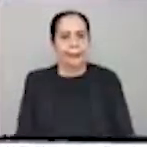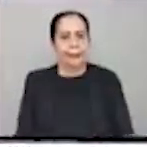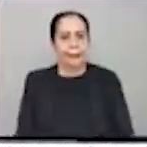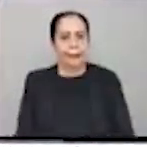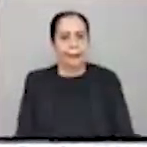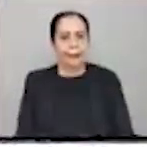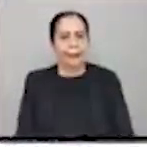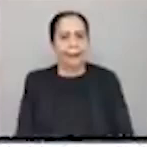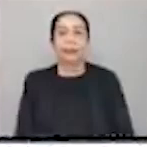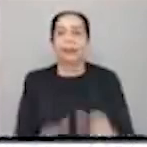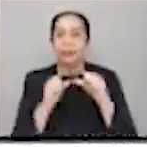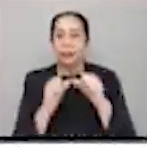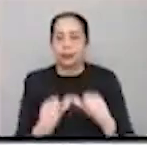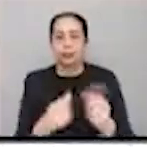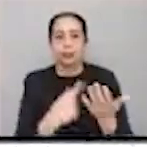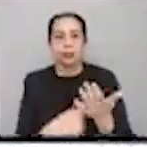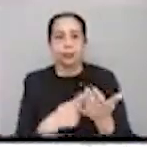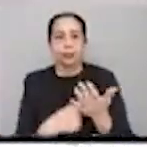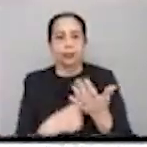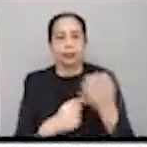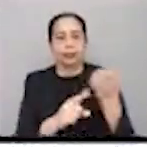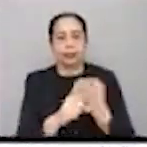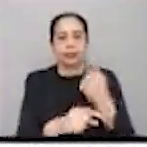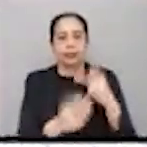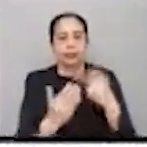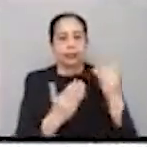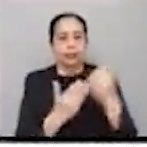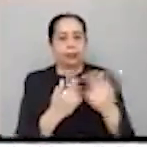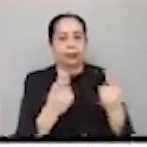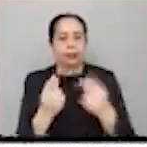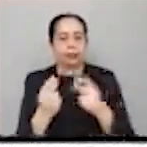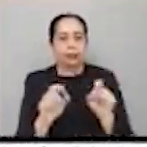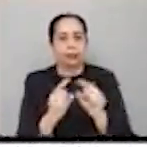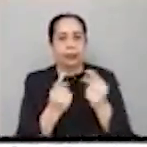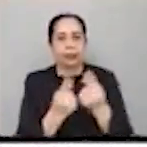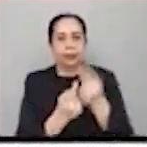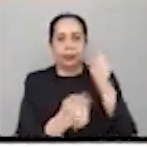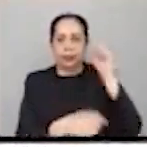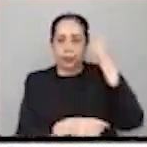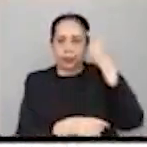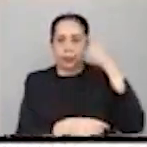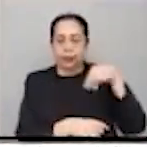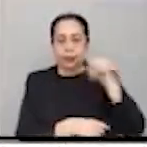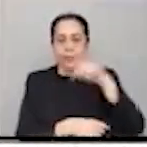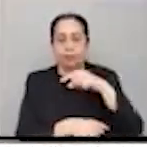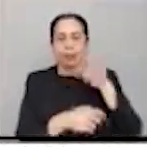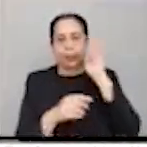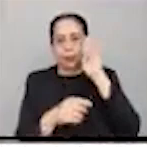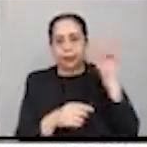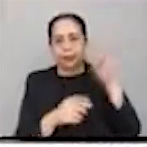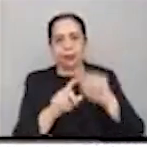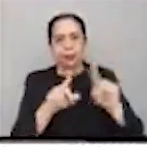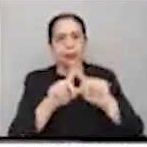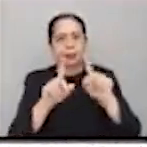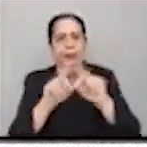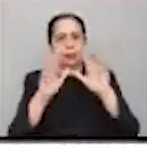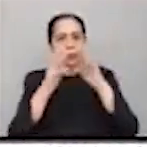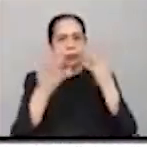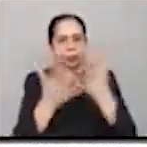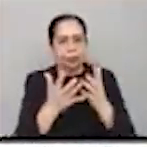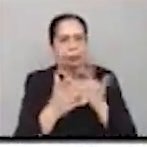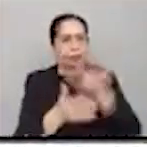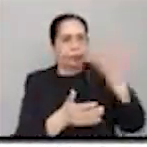Magpapatuloy ang talakayan sa bawat proyekto ng ikinasaan ng Administrasyong Marcos Jr. sa iba't ibang mga bahagi ng mundo. Yan ang sinabi